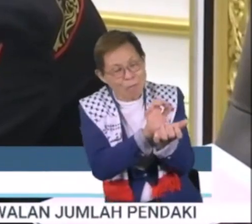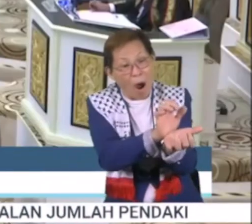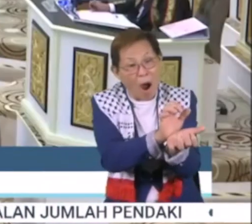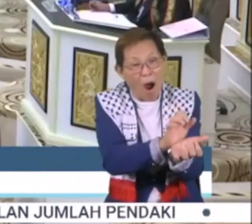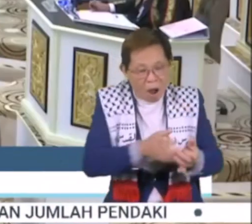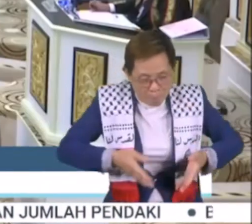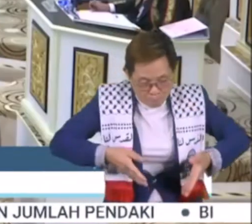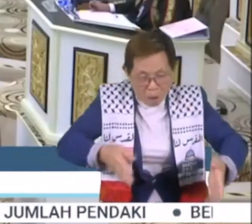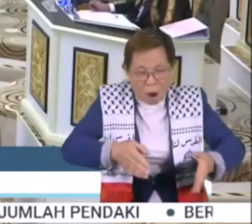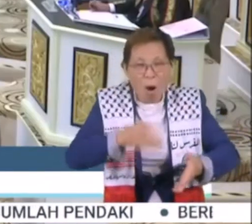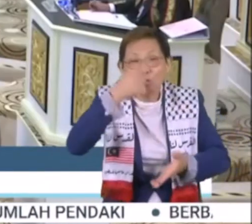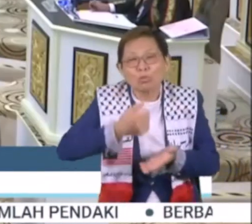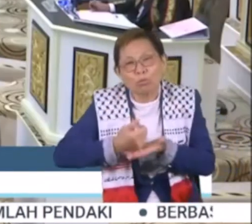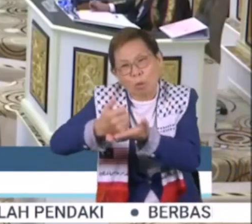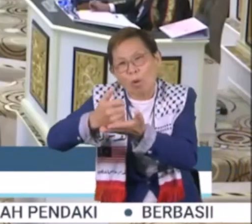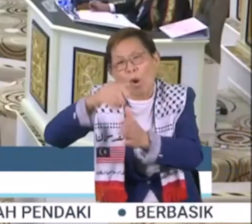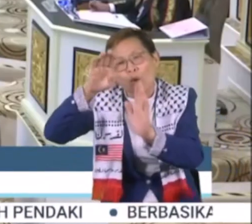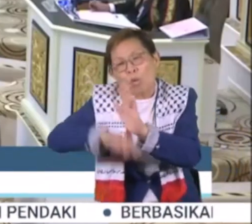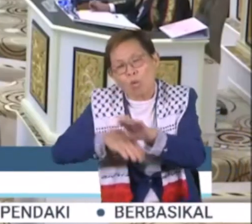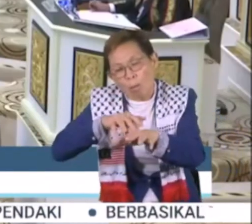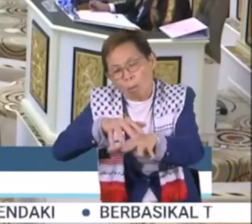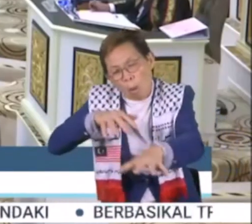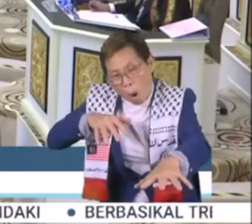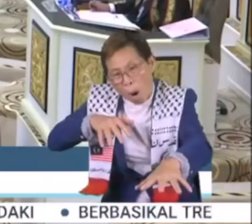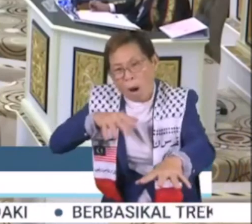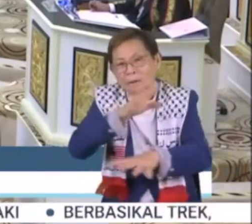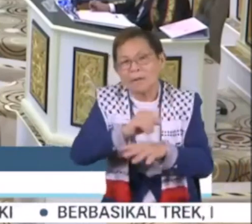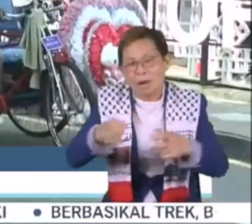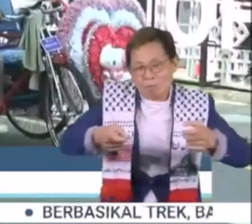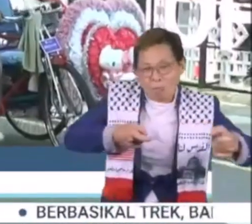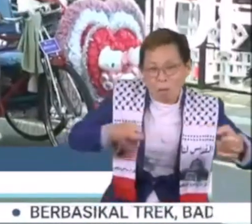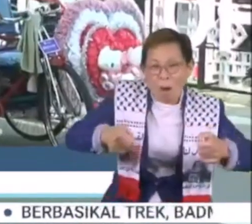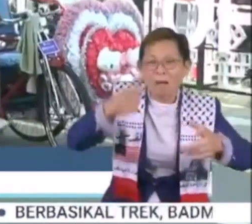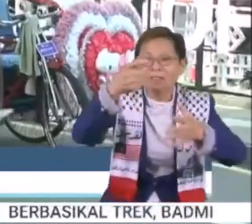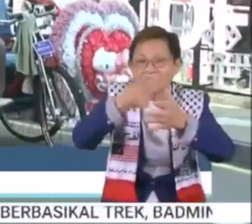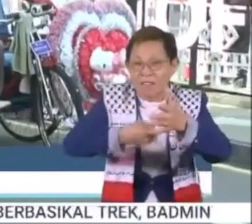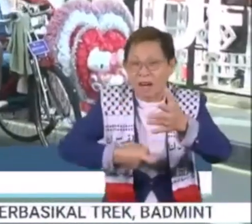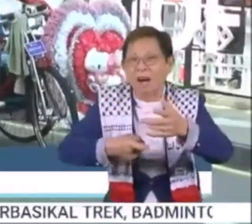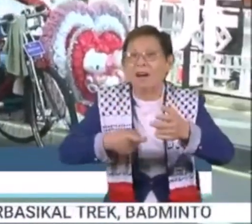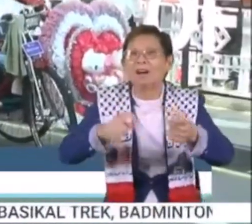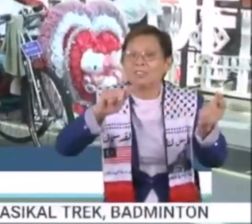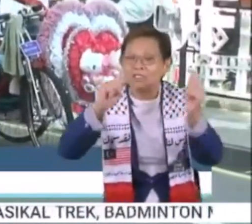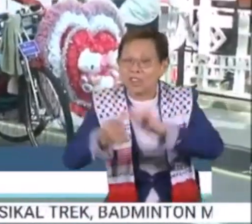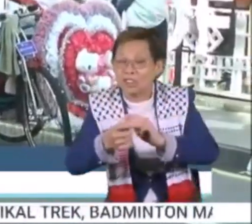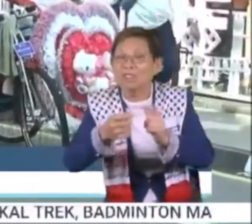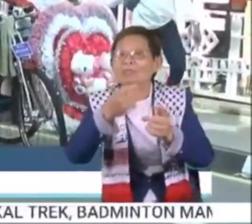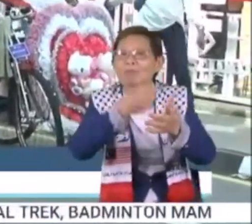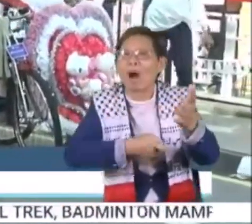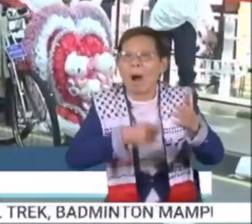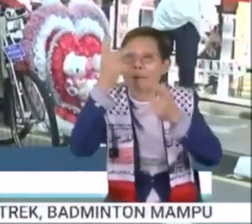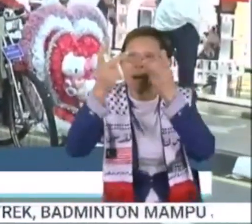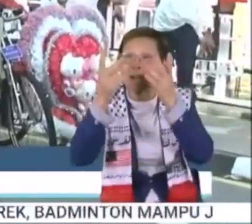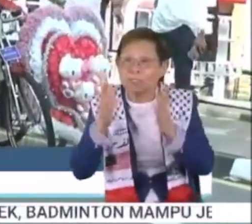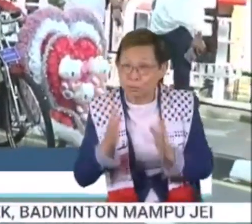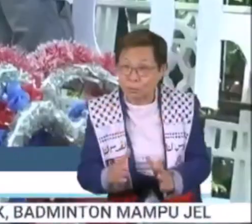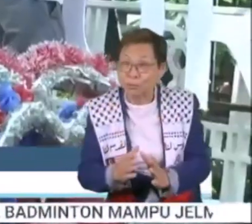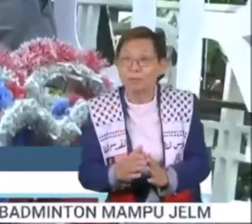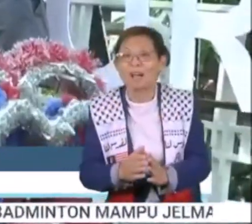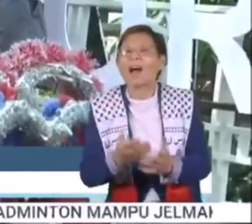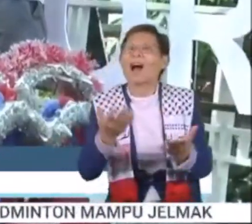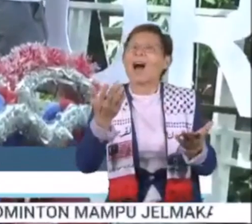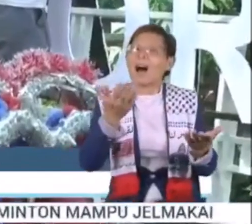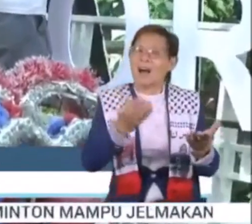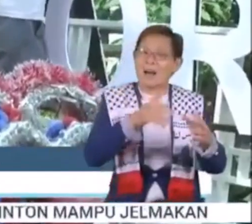membantu atasi kesesakan lalu lintas dan penyelarasan caj yang dikenakan kepada pelancong, sekaligus memberi situasi